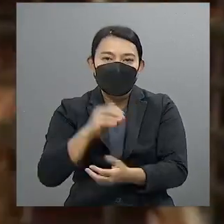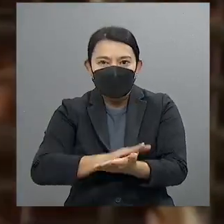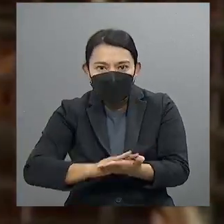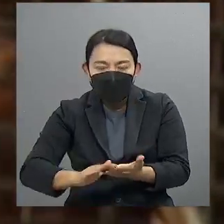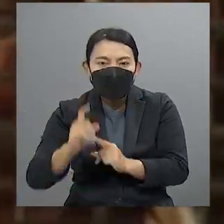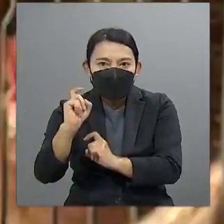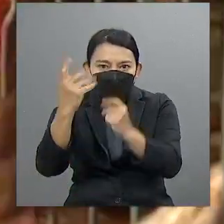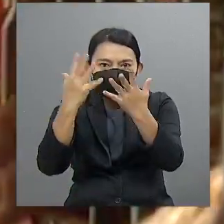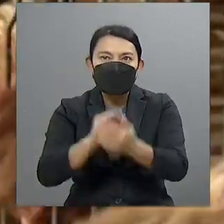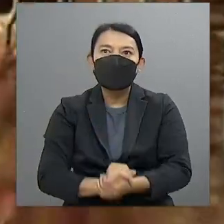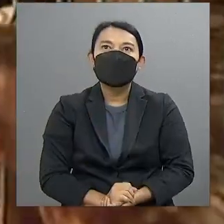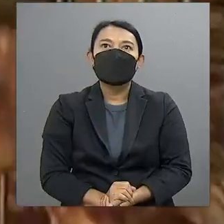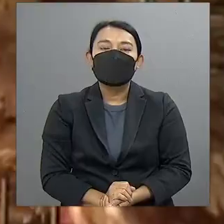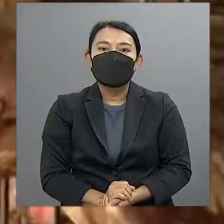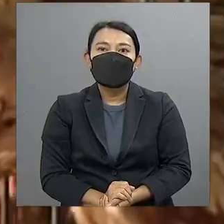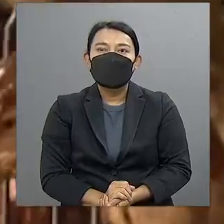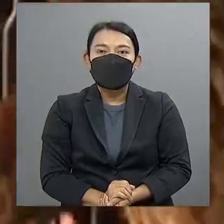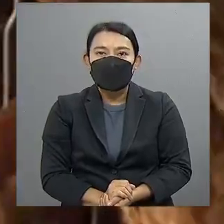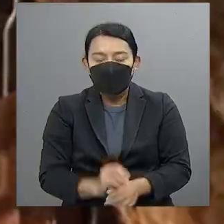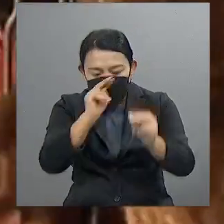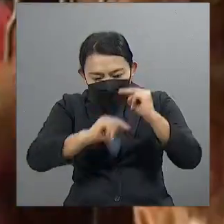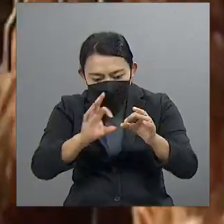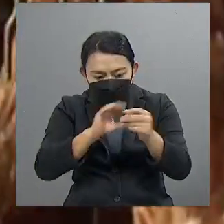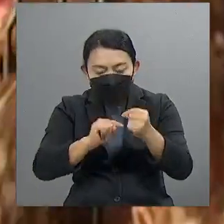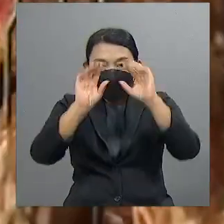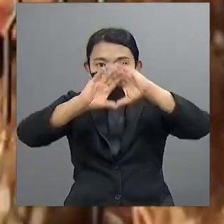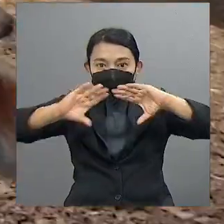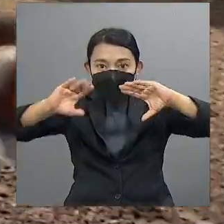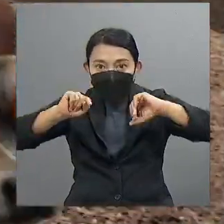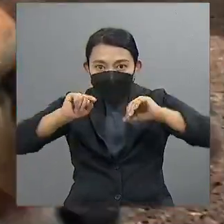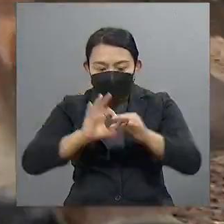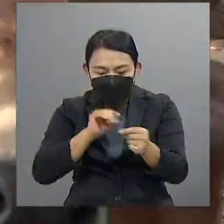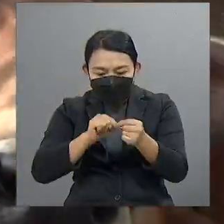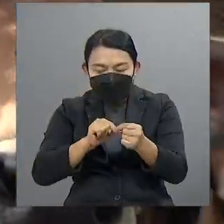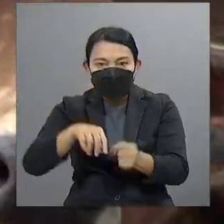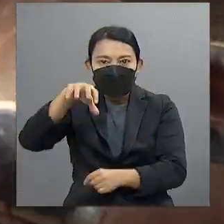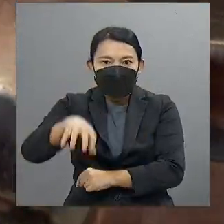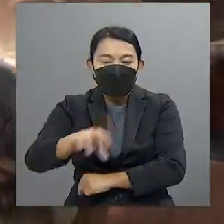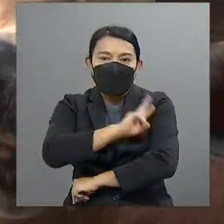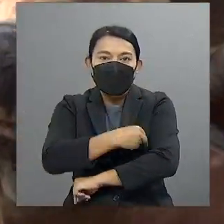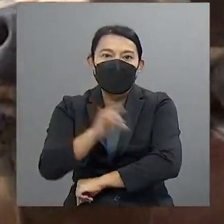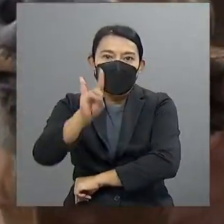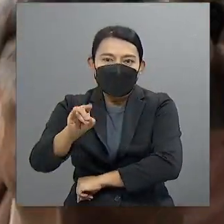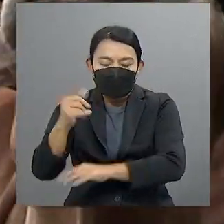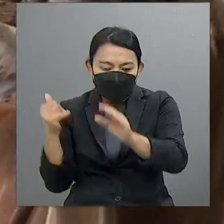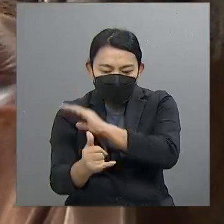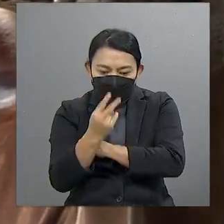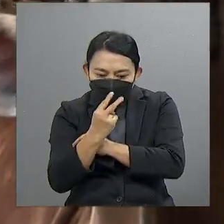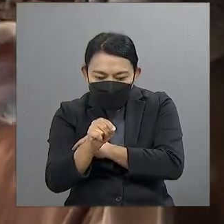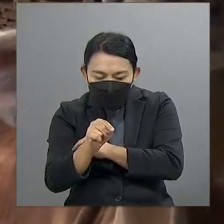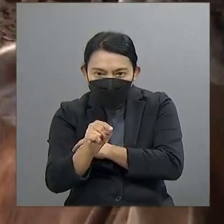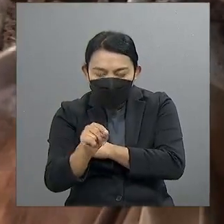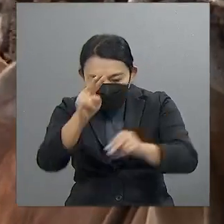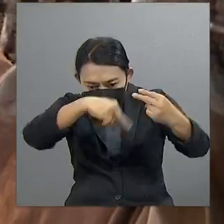ต้องมีการตรวจสอบเช่นทางภาครัฐนะครับไม่ว่าจะเป็นเรื่องของกรมปศุสัตว์พวกนี้ก็จะมีการเข้าไปนะครับดำเนินการตรวจสอบเป็นระยะหรือ